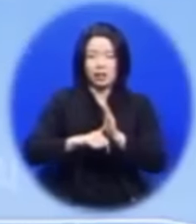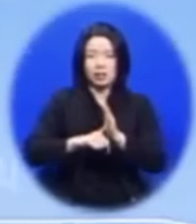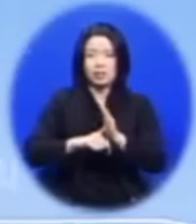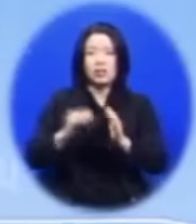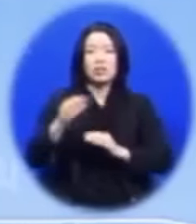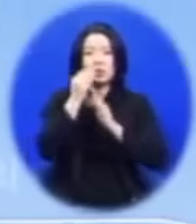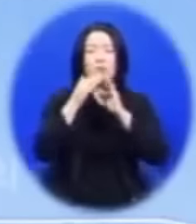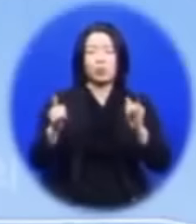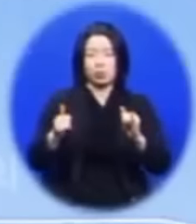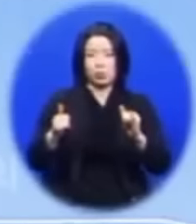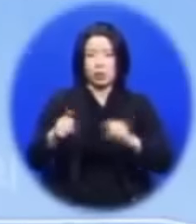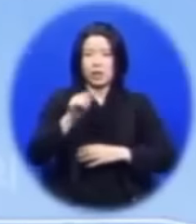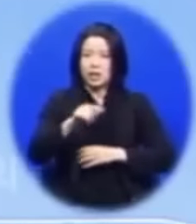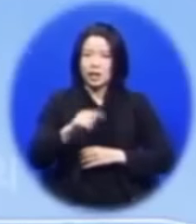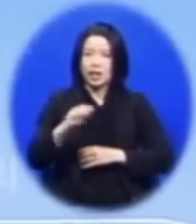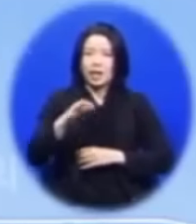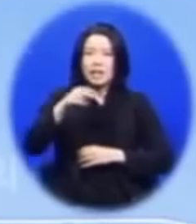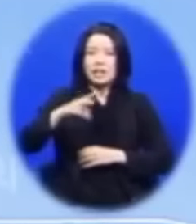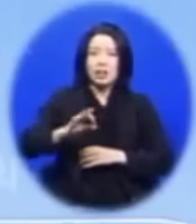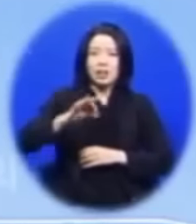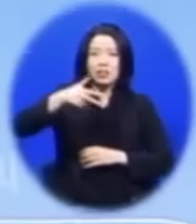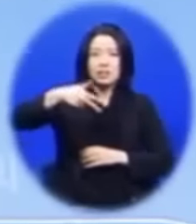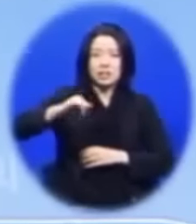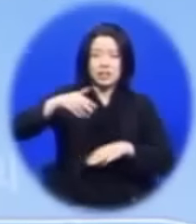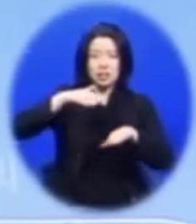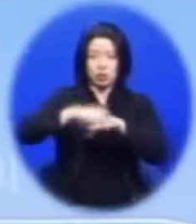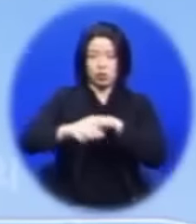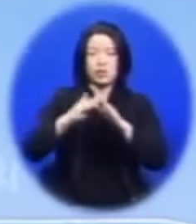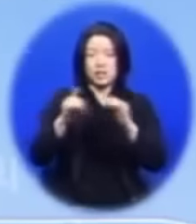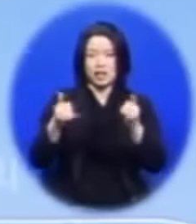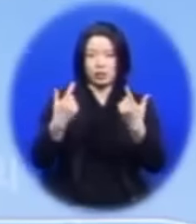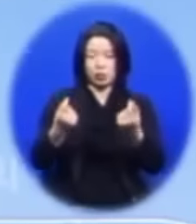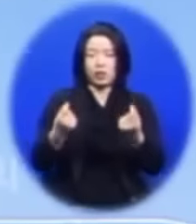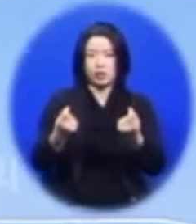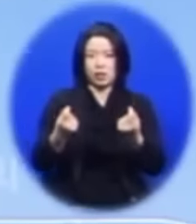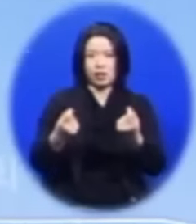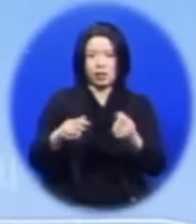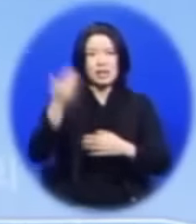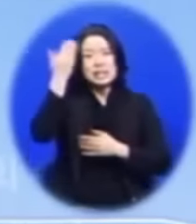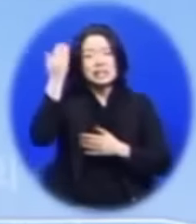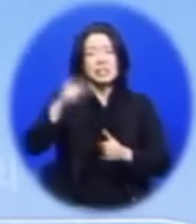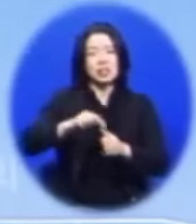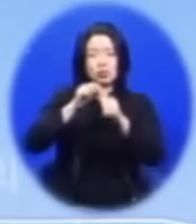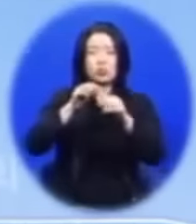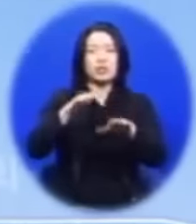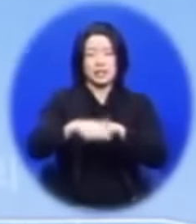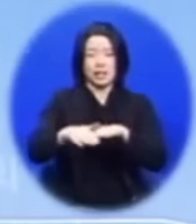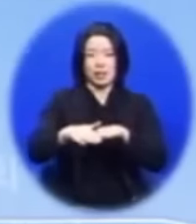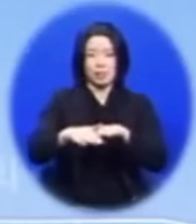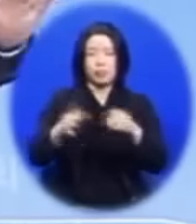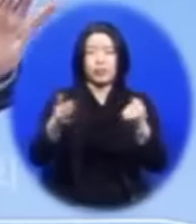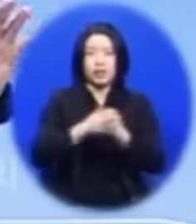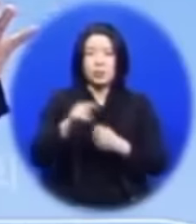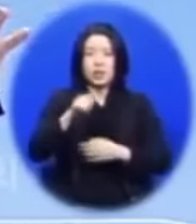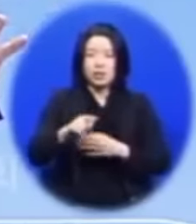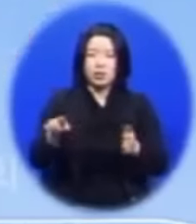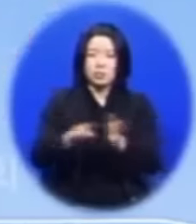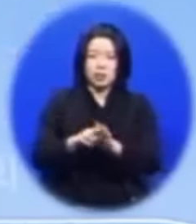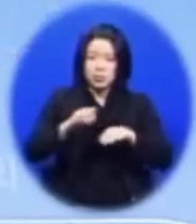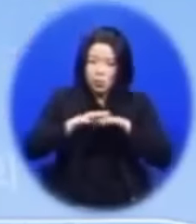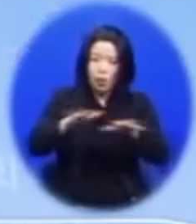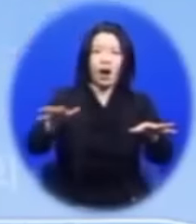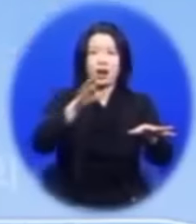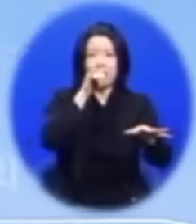영지주의자들이 하는 태도예요 영지주의자들이 그랬단 말입니다 그러니까 이런 믿음이 확산된 거예요